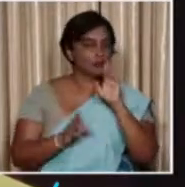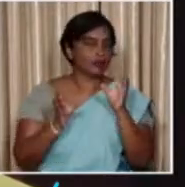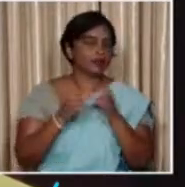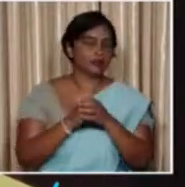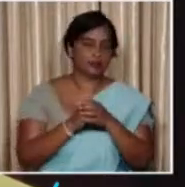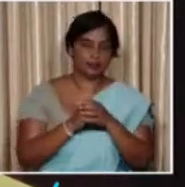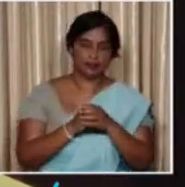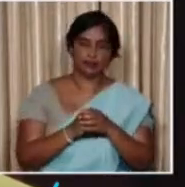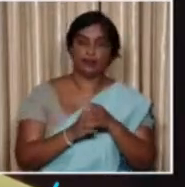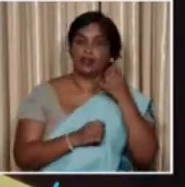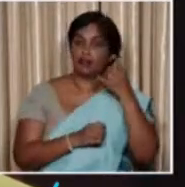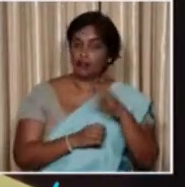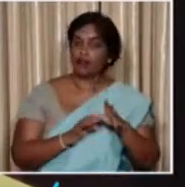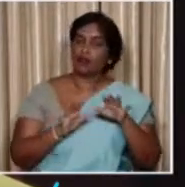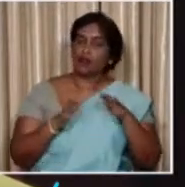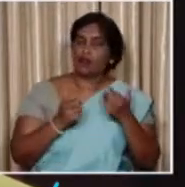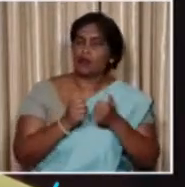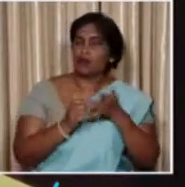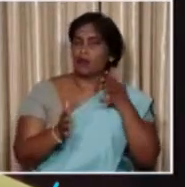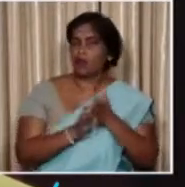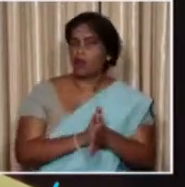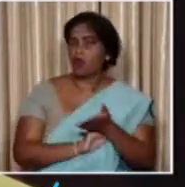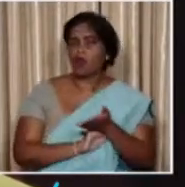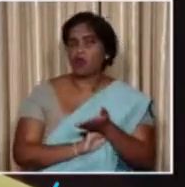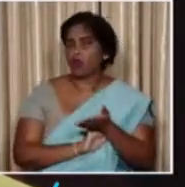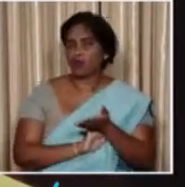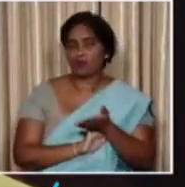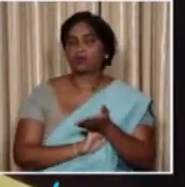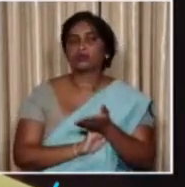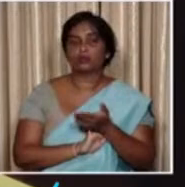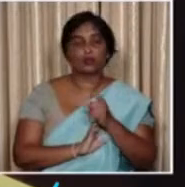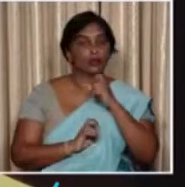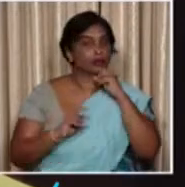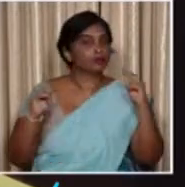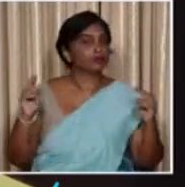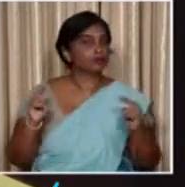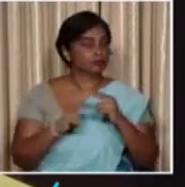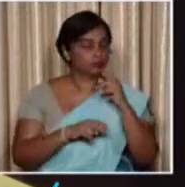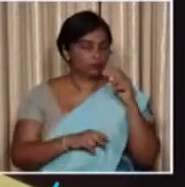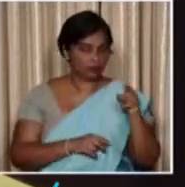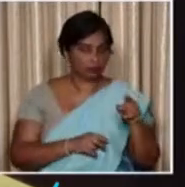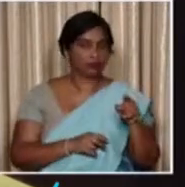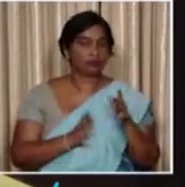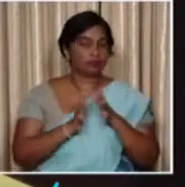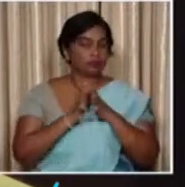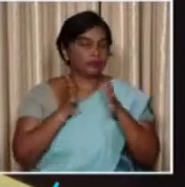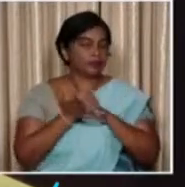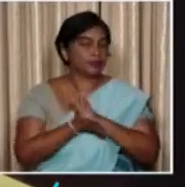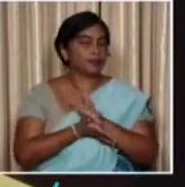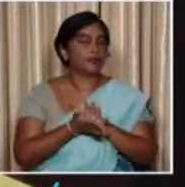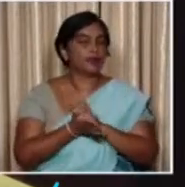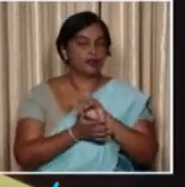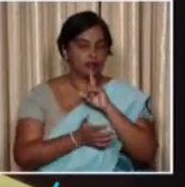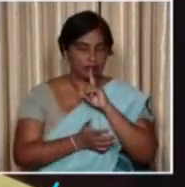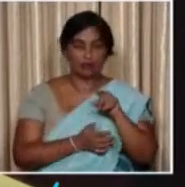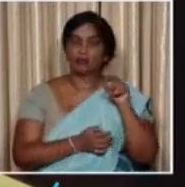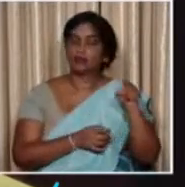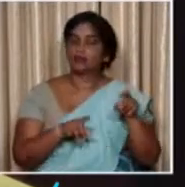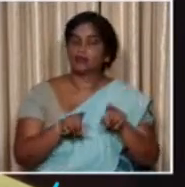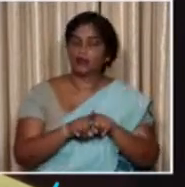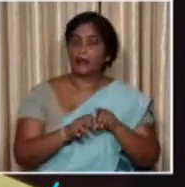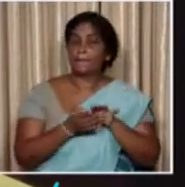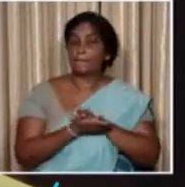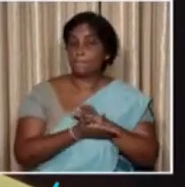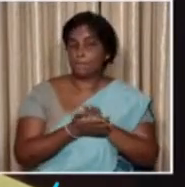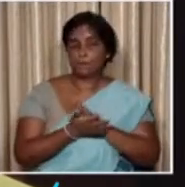කණ්ඩායමට. ඒ නිසා කොතනද වරද තියෙන්නේ කියන එක පිළිබඳව ශ්‍රේෂ්ඨාධිකරණය බොහොම පැහැදිලිව කියලා තියෙනවා. ඒ නිසා